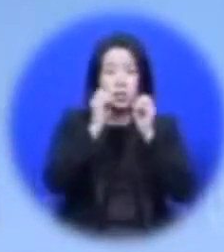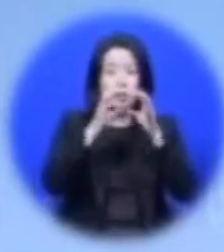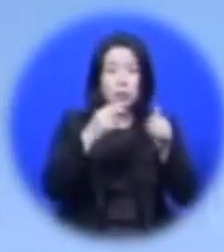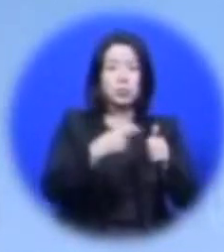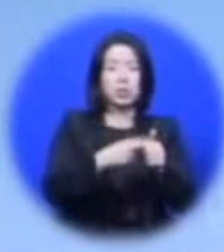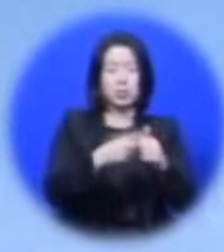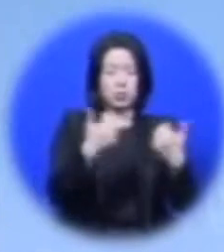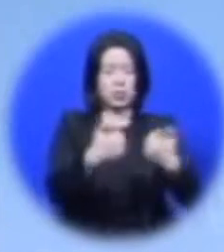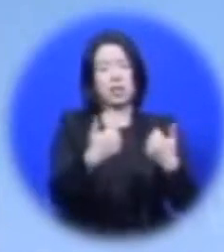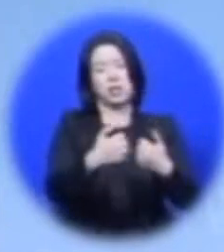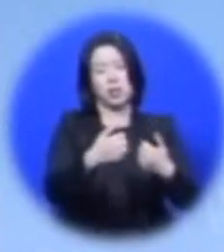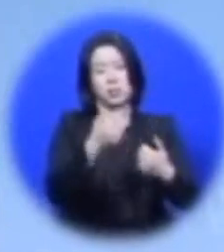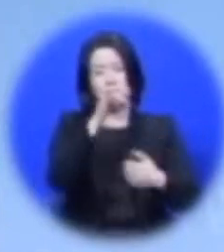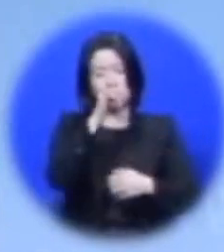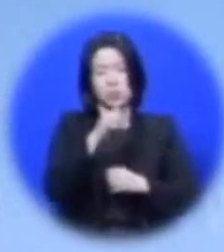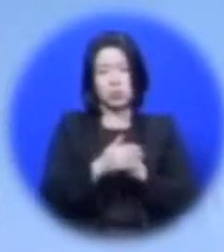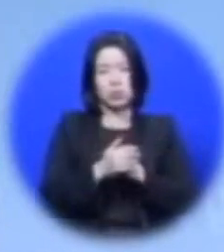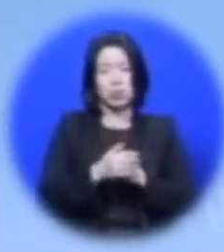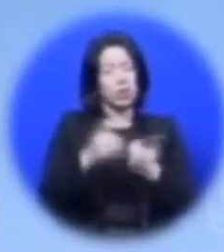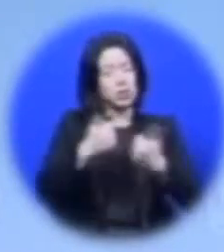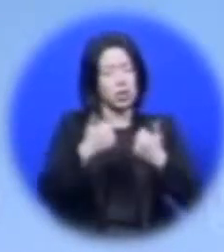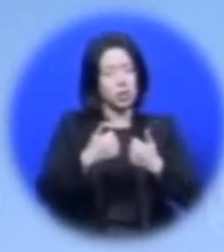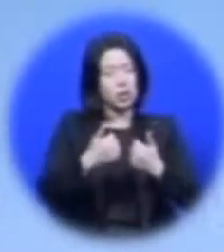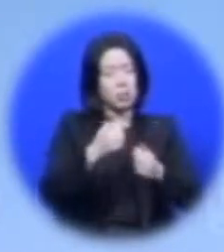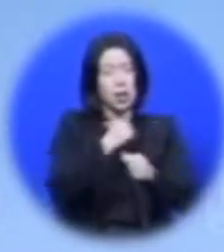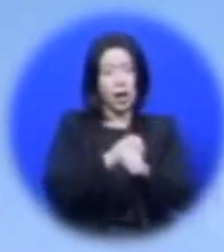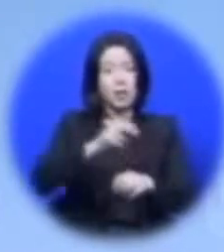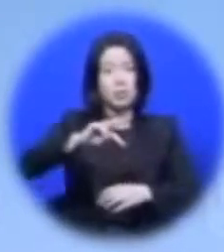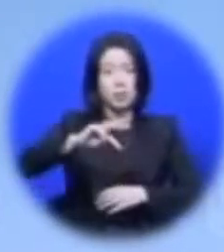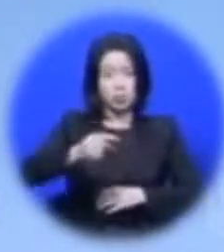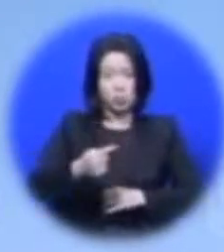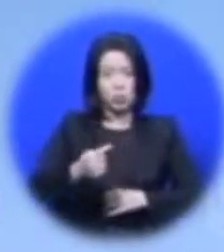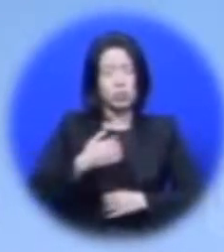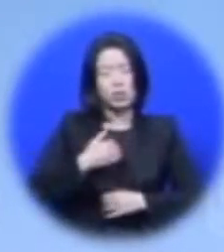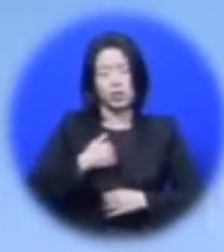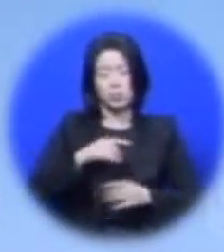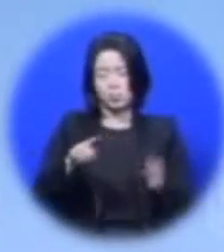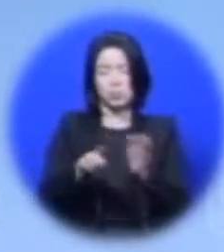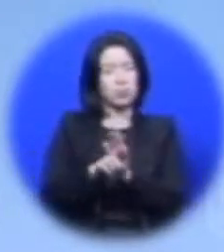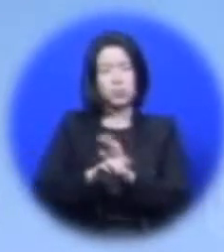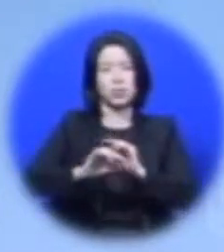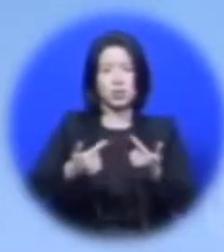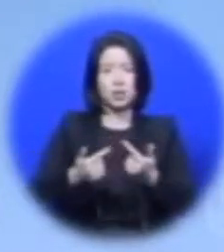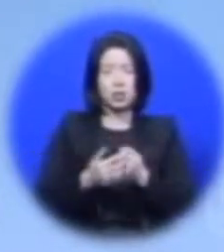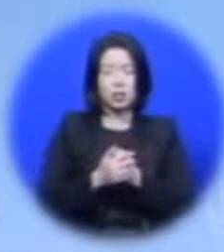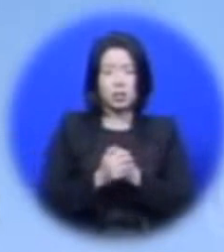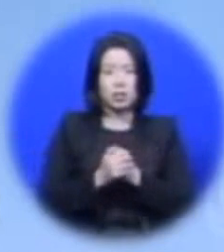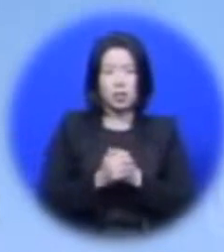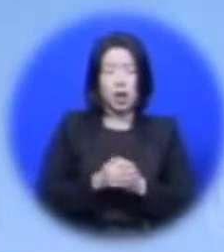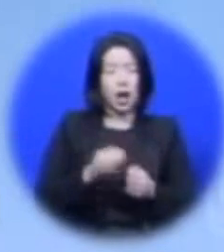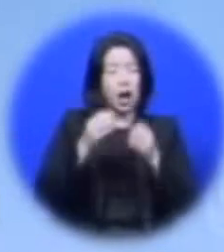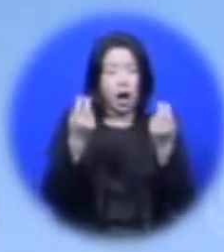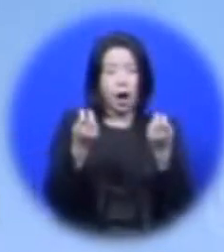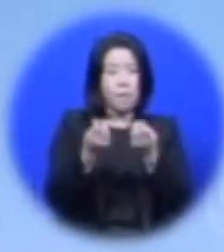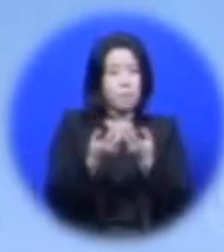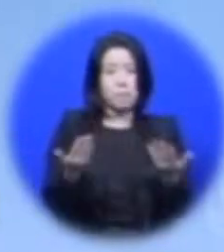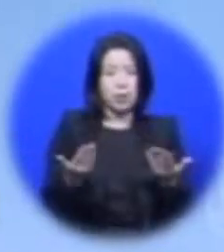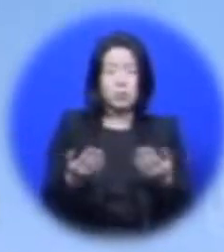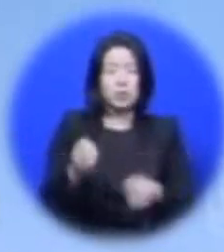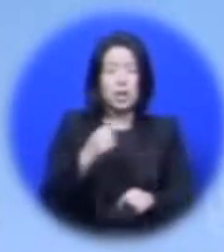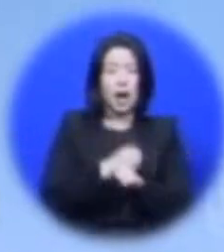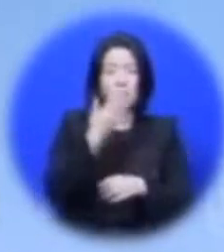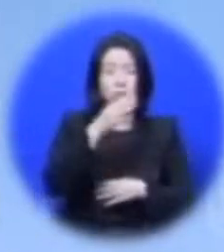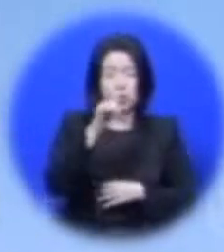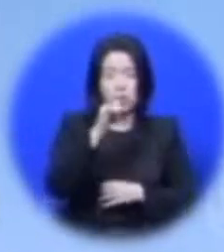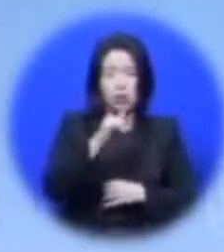상담도 했습니다. 상담을 했는데도 안 믿어지는 거예요. 예수님이 내 안에 계시다. 할 수 없이 제가 할 수